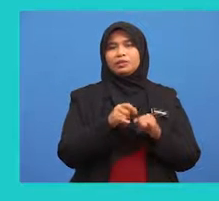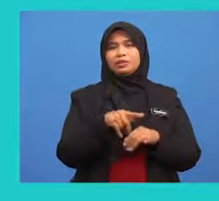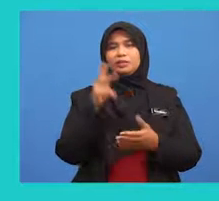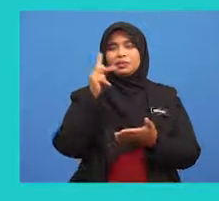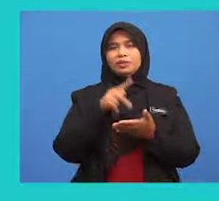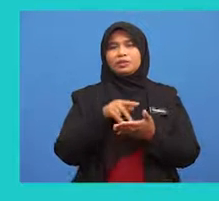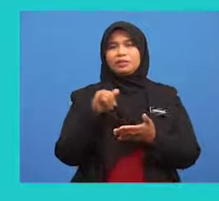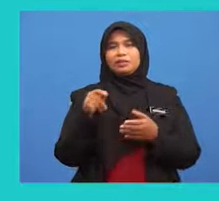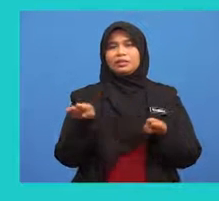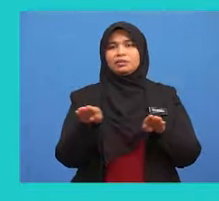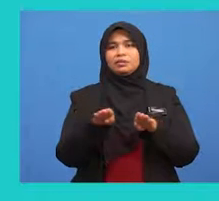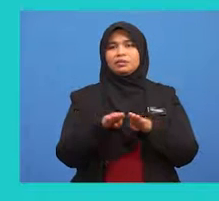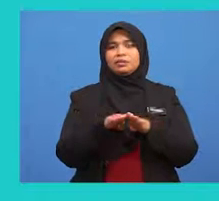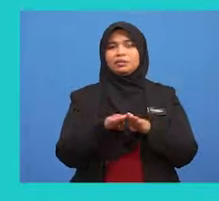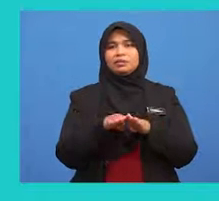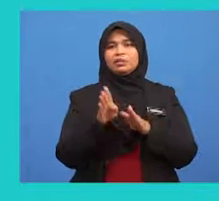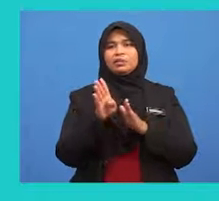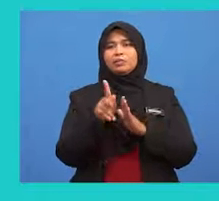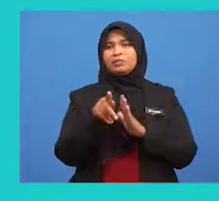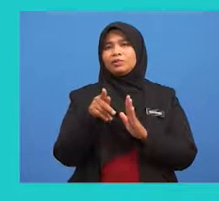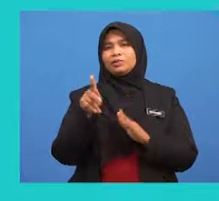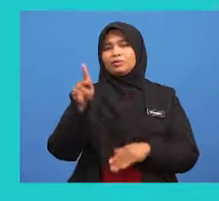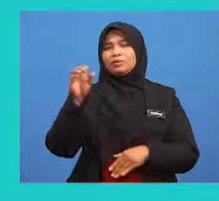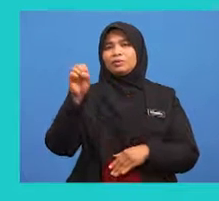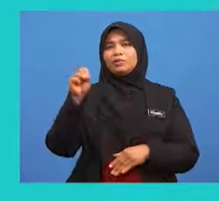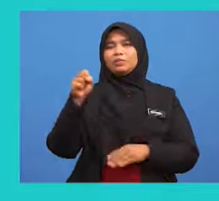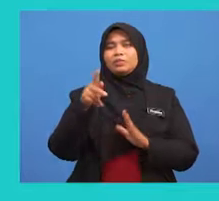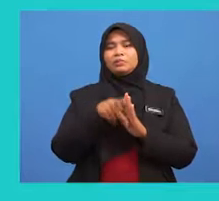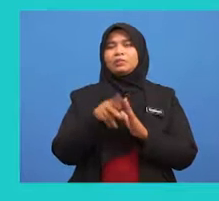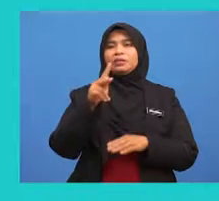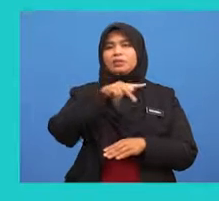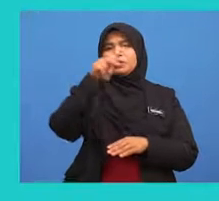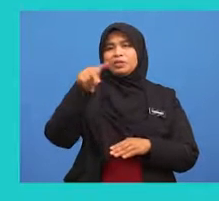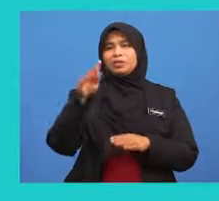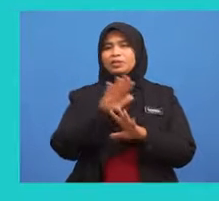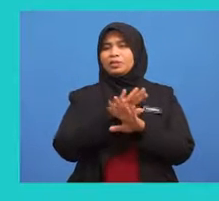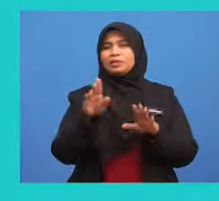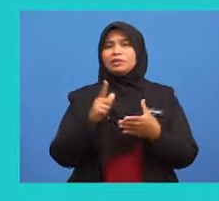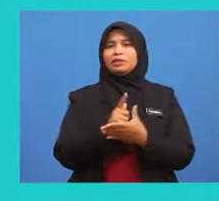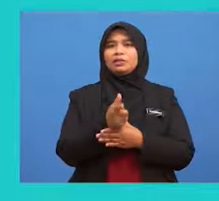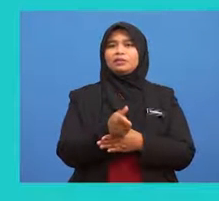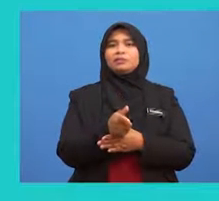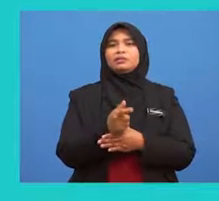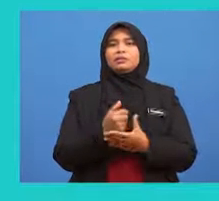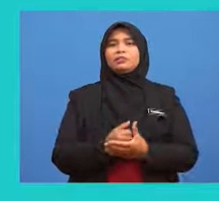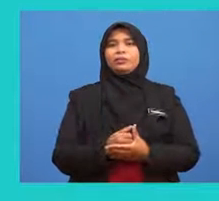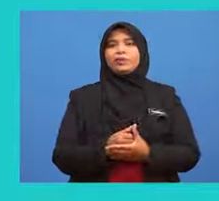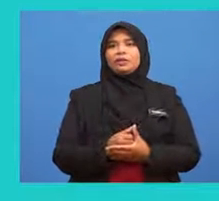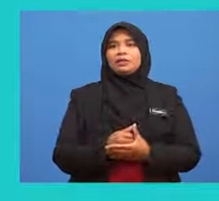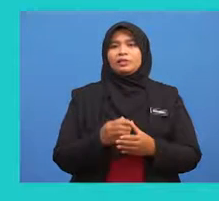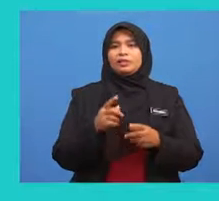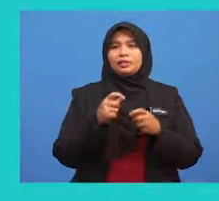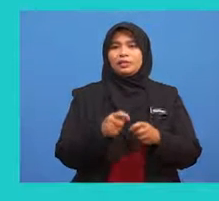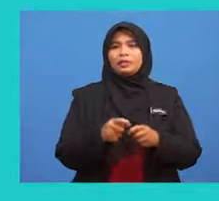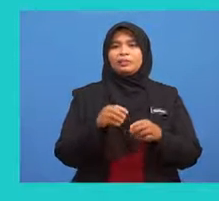kos perkilangan tidak langsung. Sebahagian besar daripada kos overhead adalah